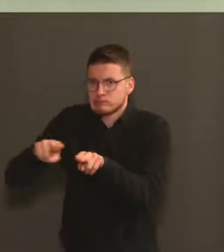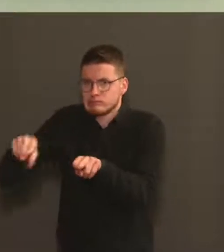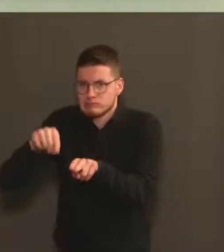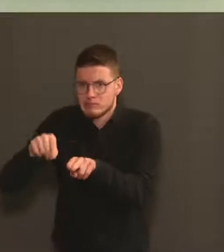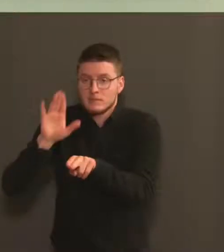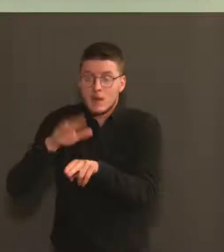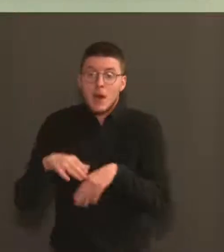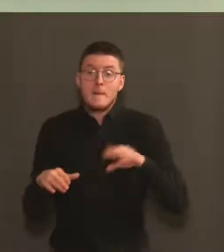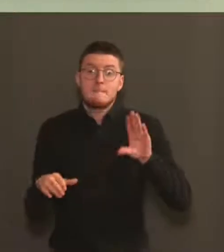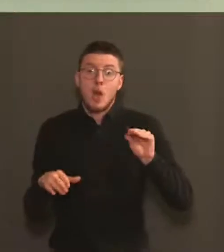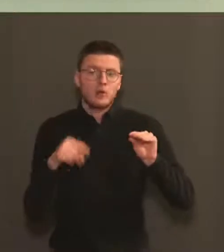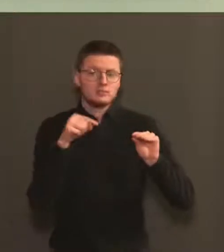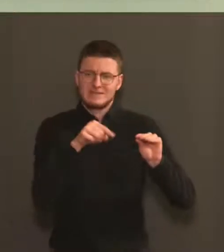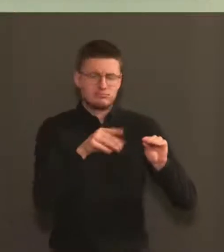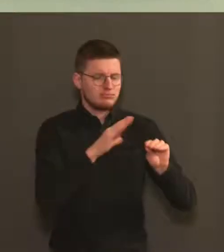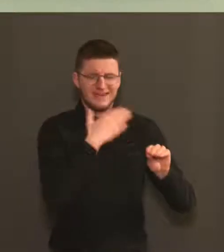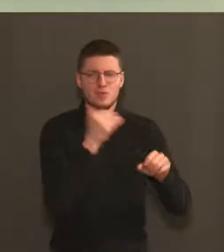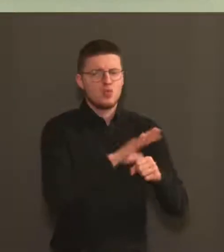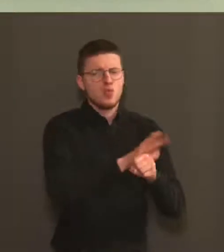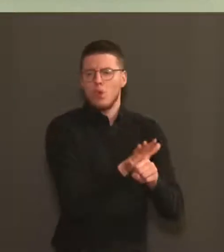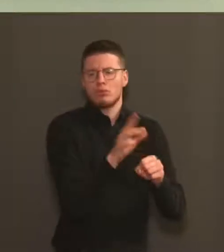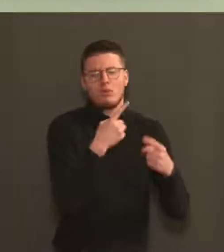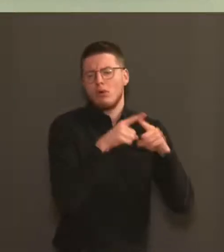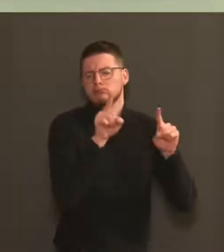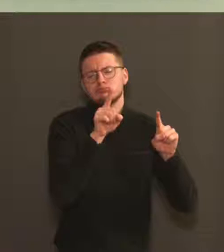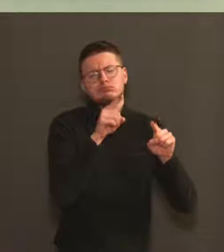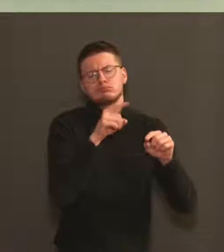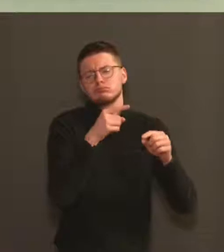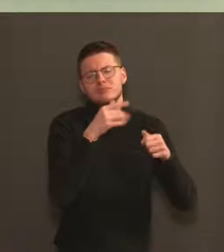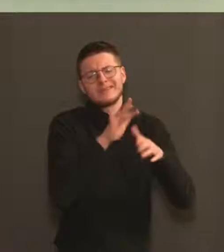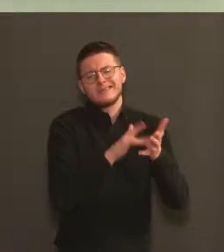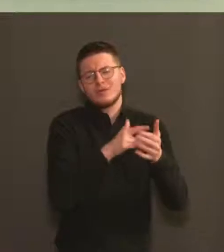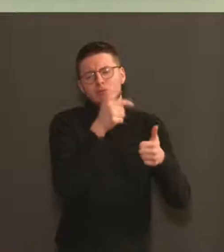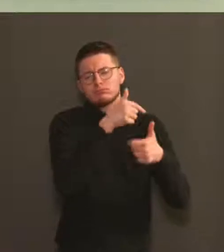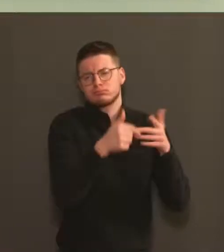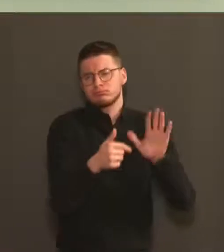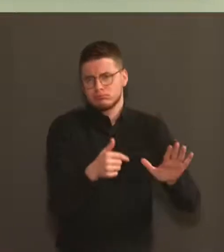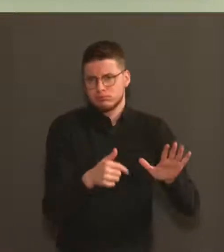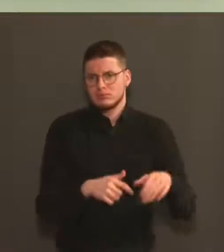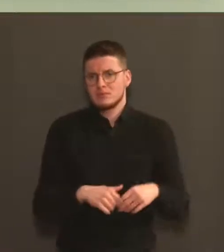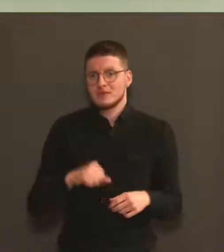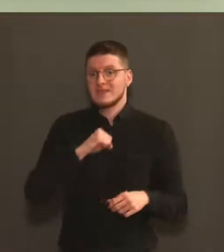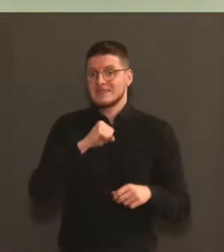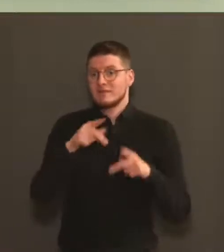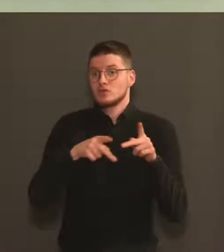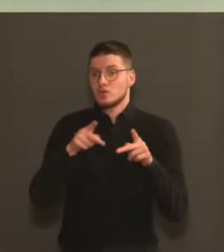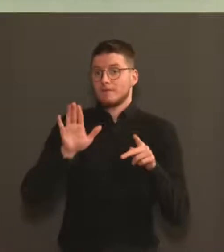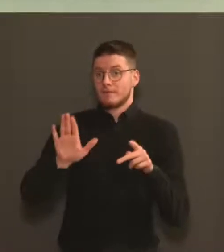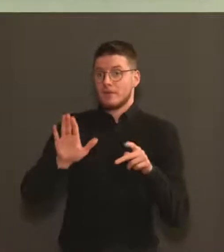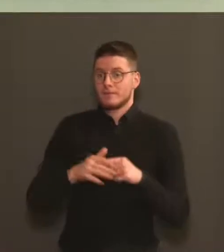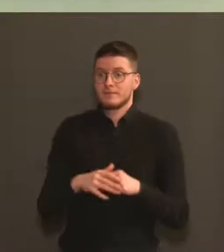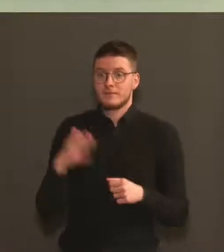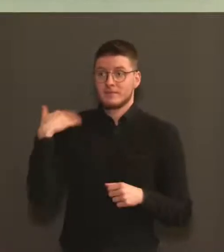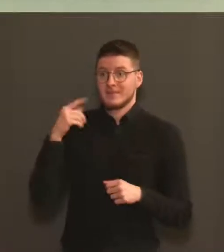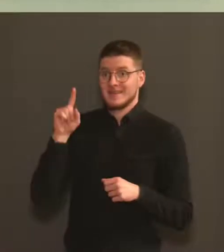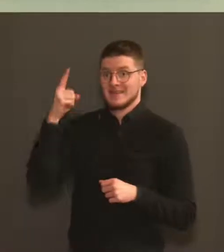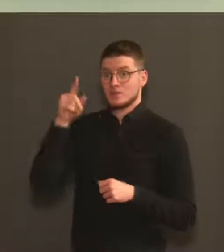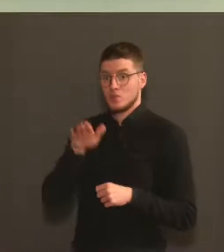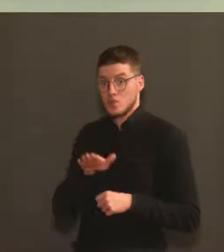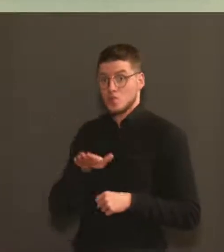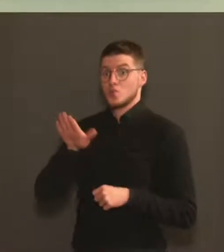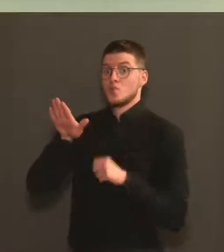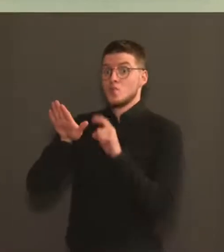intensieve zorgen. Aan de linkerkant ziet u het effect van de eerste golf, aan de rechterkant het effect van de tweede golf en ook de